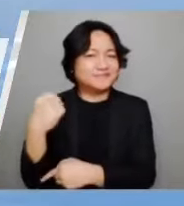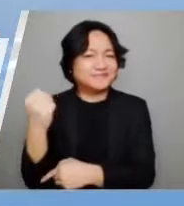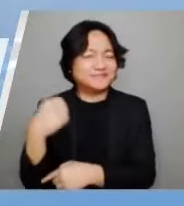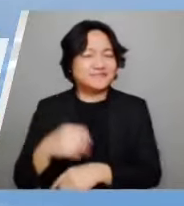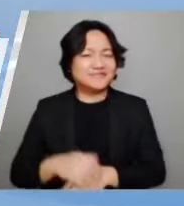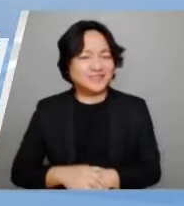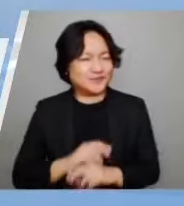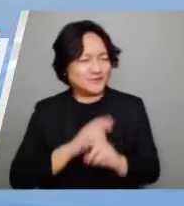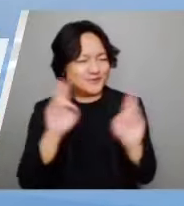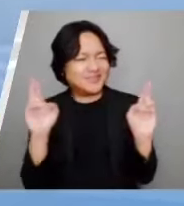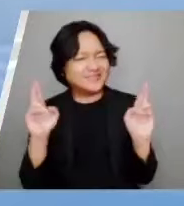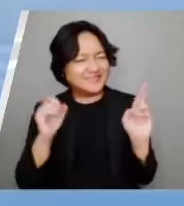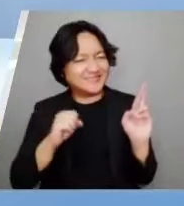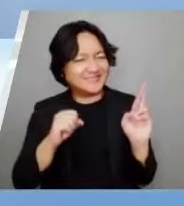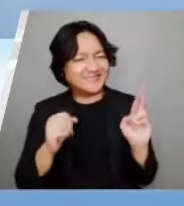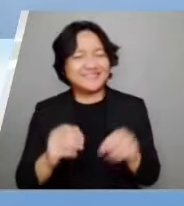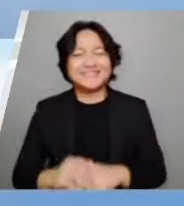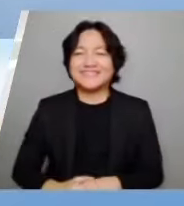na.